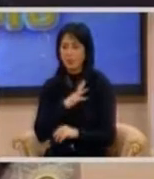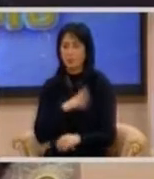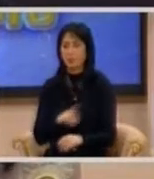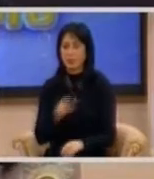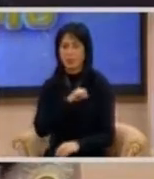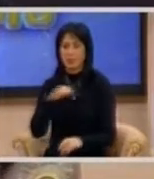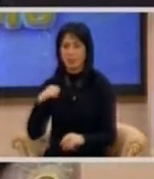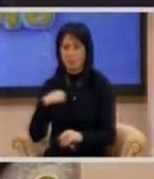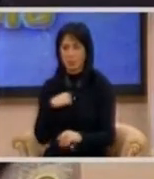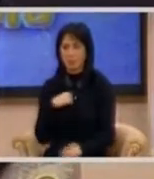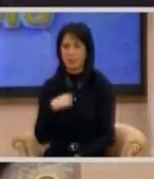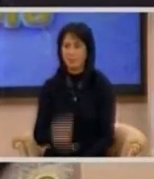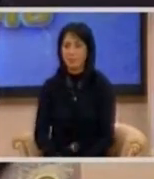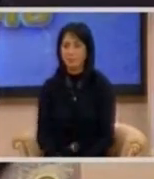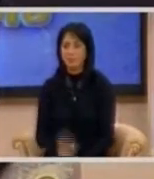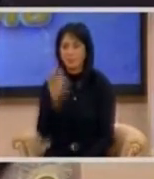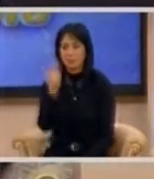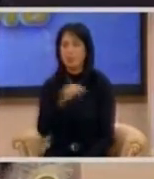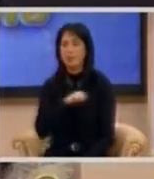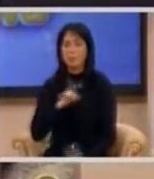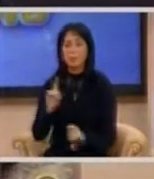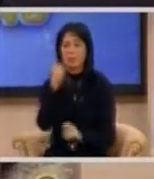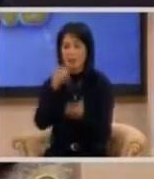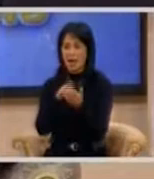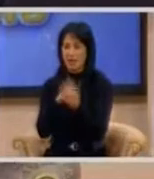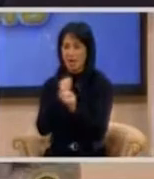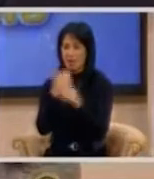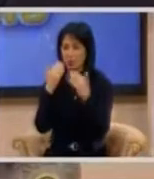თვითონ მან მოახდინა პირველი რეგისტრაცია ამ